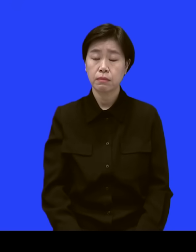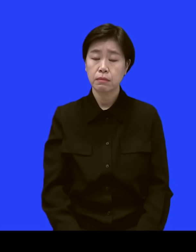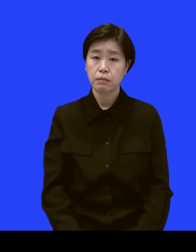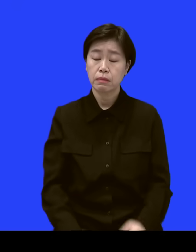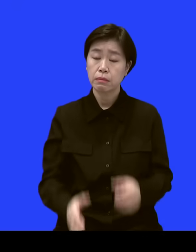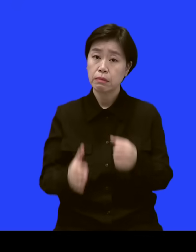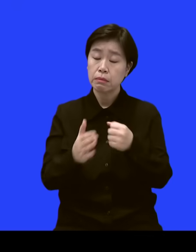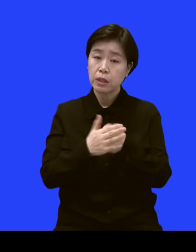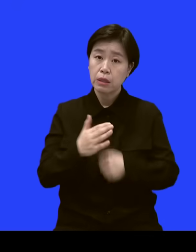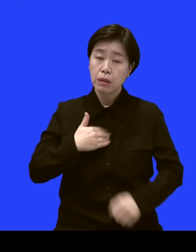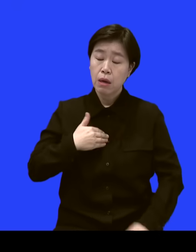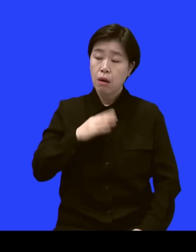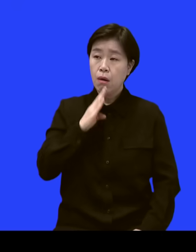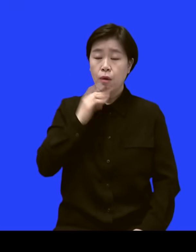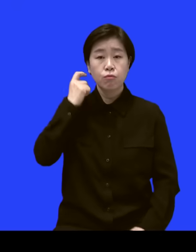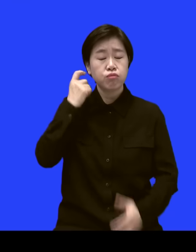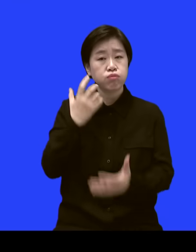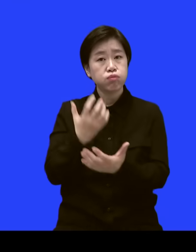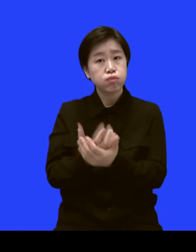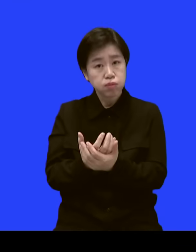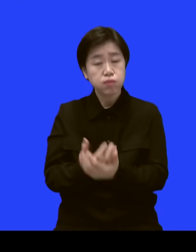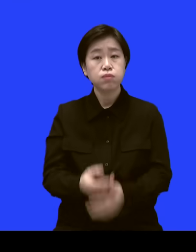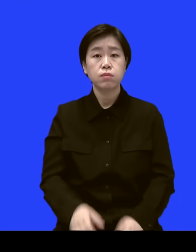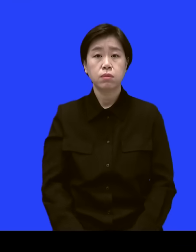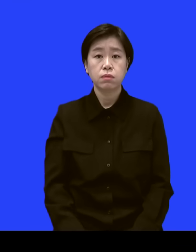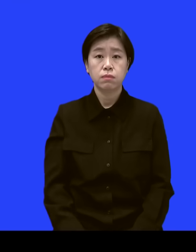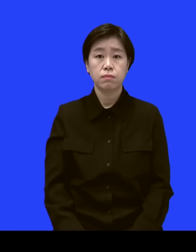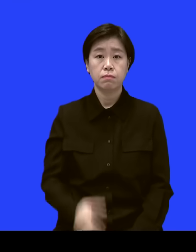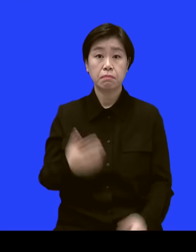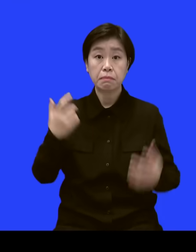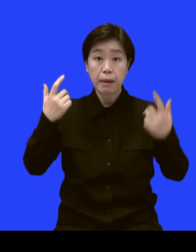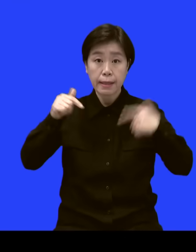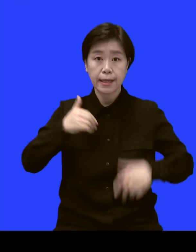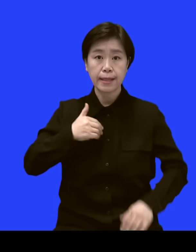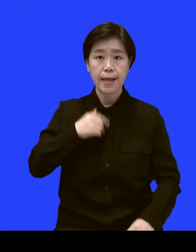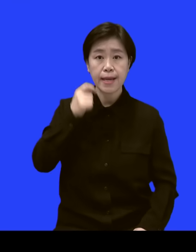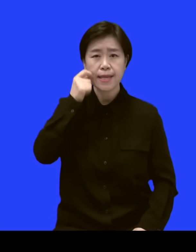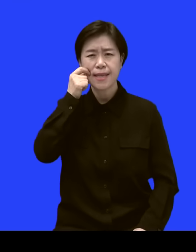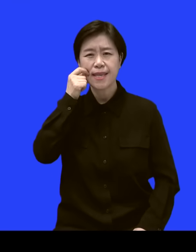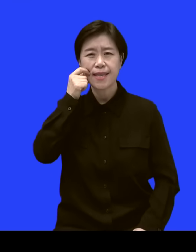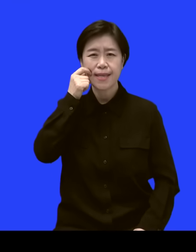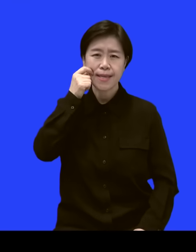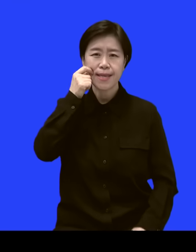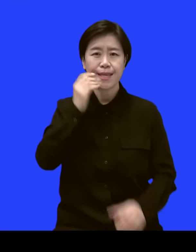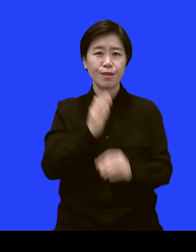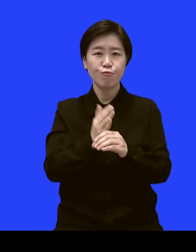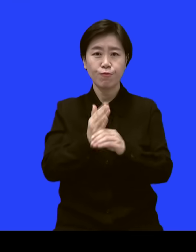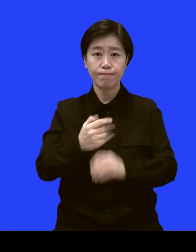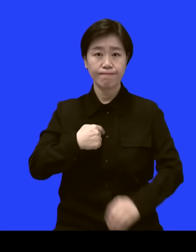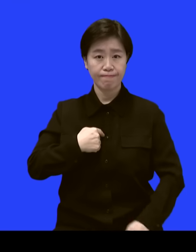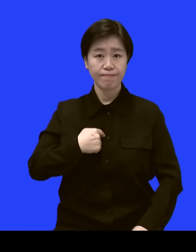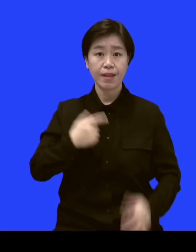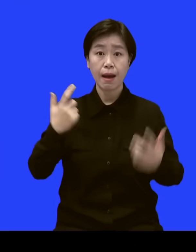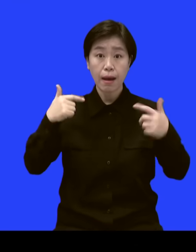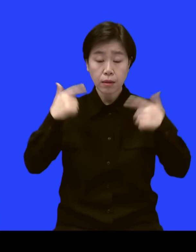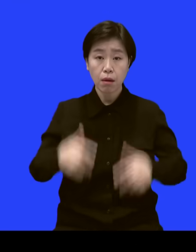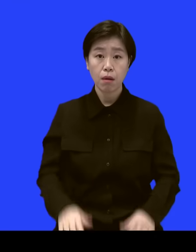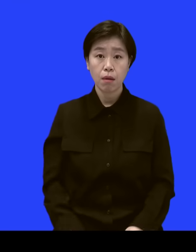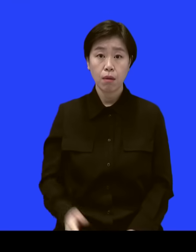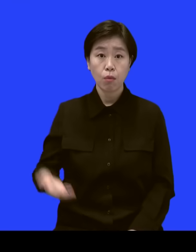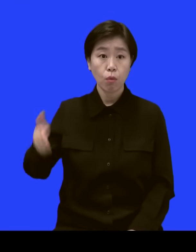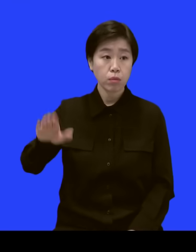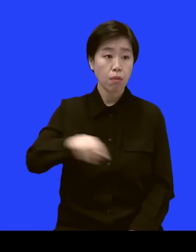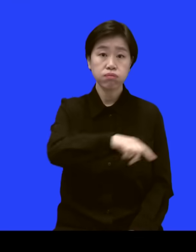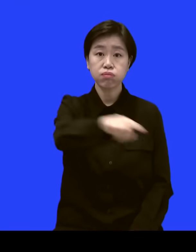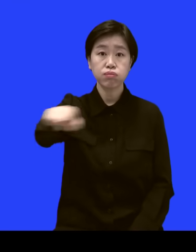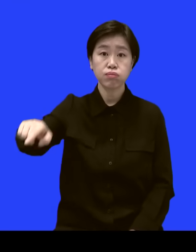너무 그때 너무 충격을 받은 거예요. 네. 저는 늘 핵인 싸고 전교회장 출신이면 끝난 거잖아요. 근데 왕따를 당하고